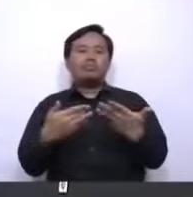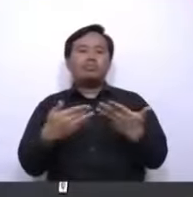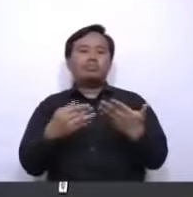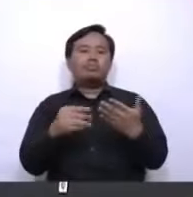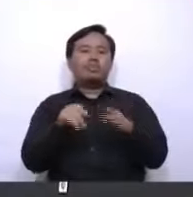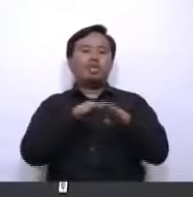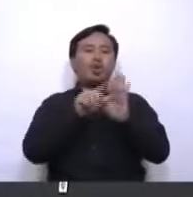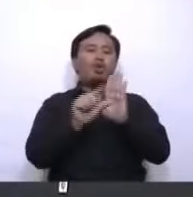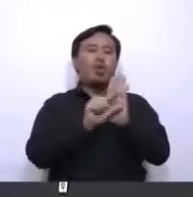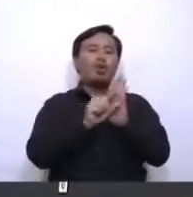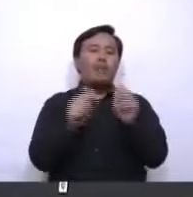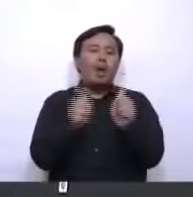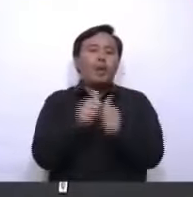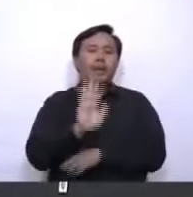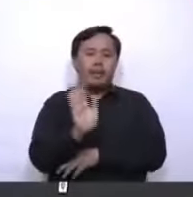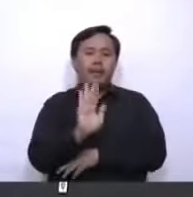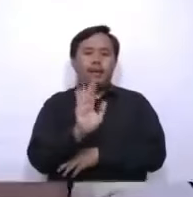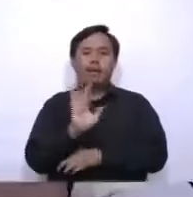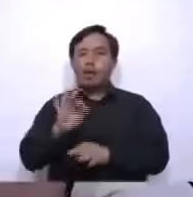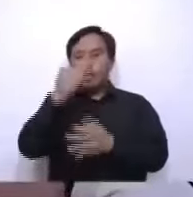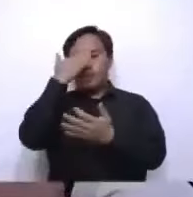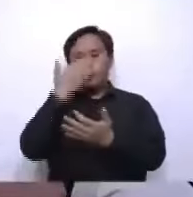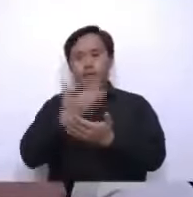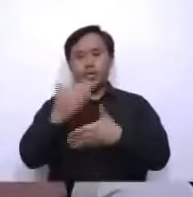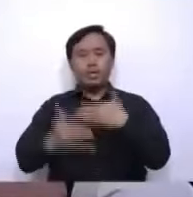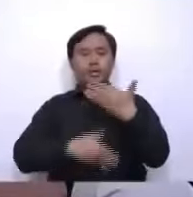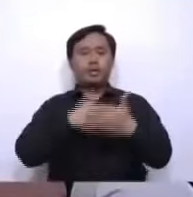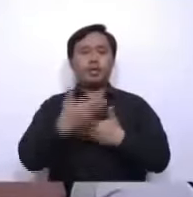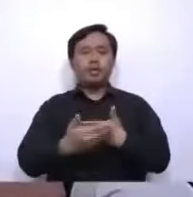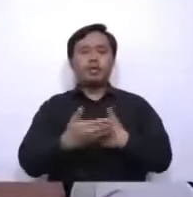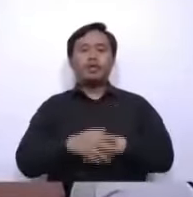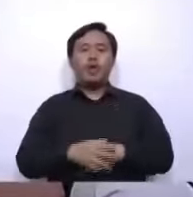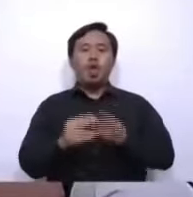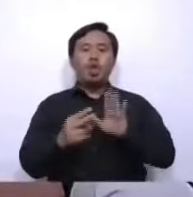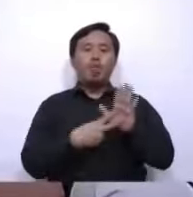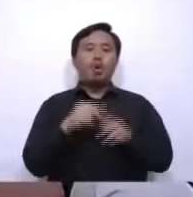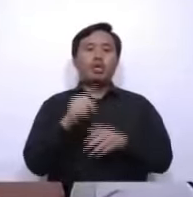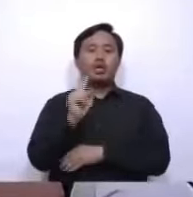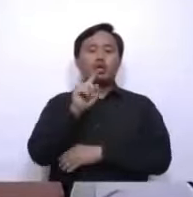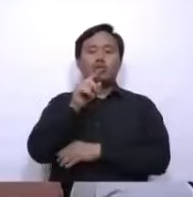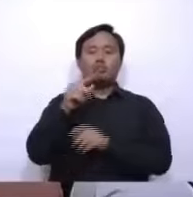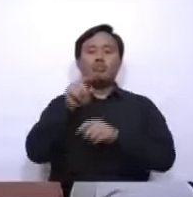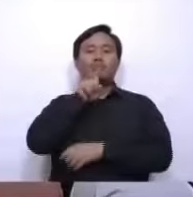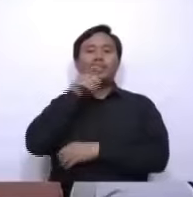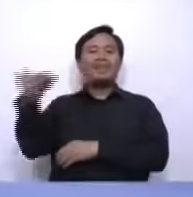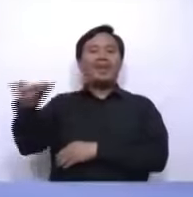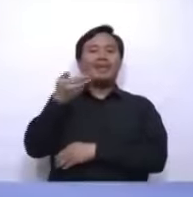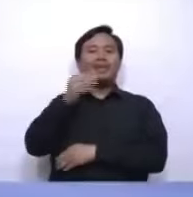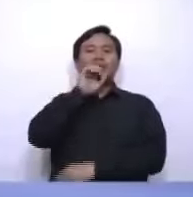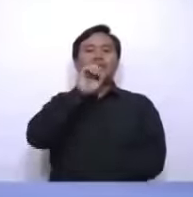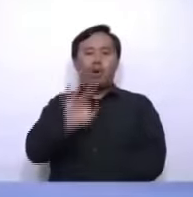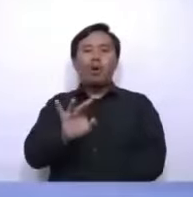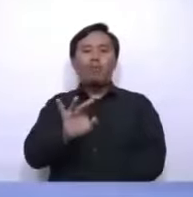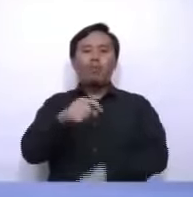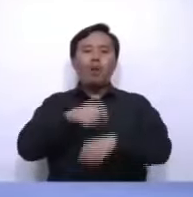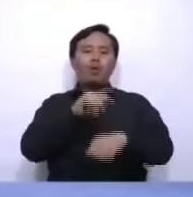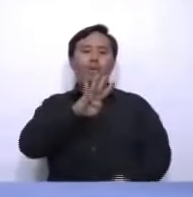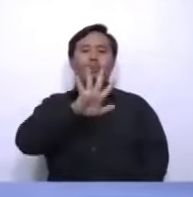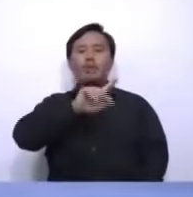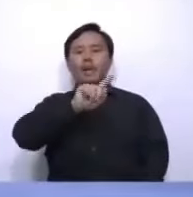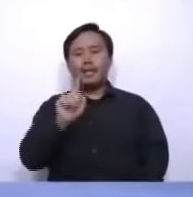perkawinan. Baik, terima kasih. Berikutnya kami persilakan calon gubernur nomor urut 1 menjawab pertanyaan dalam waktu 45